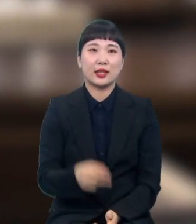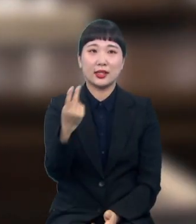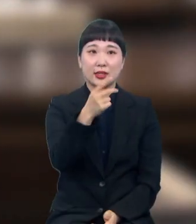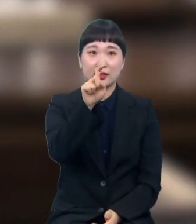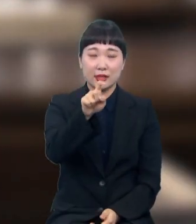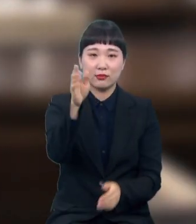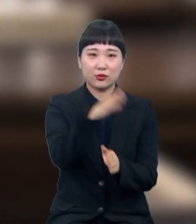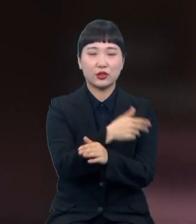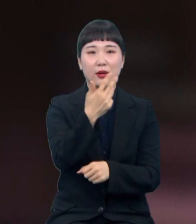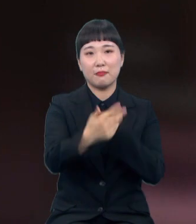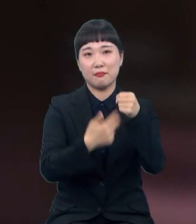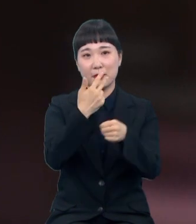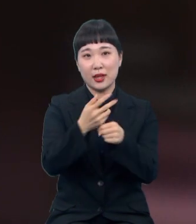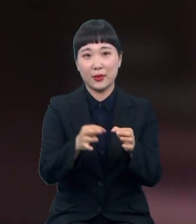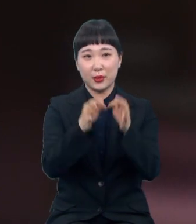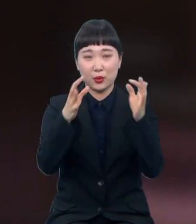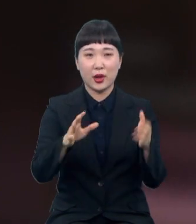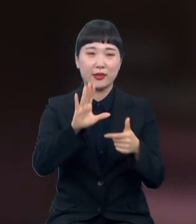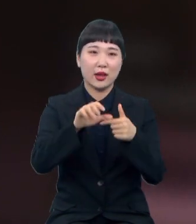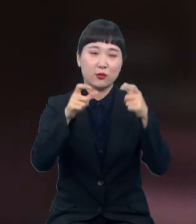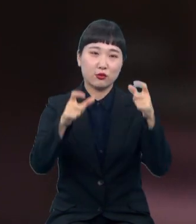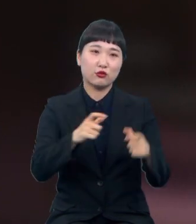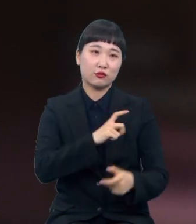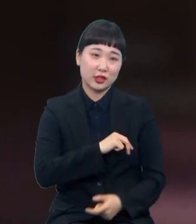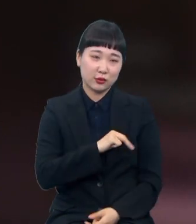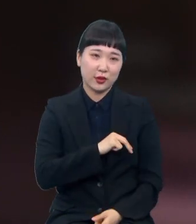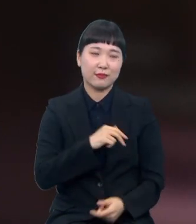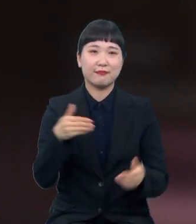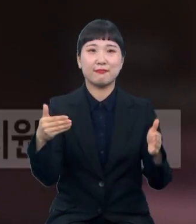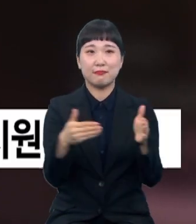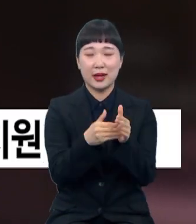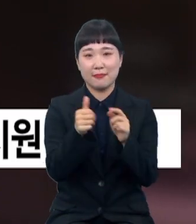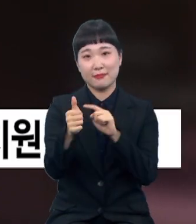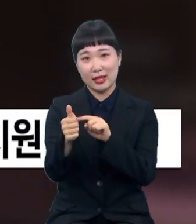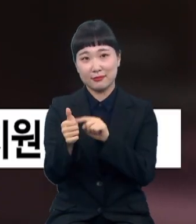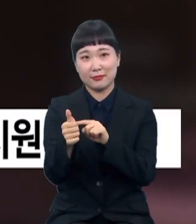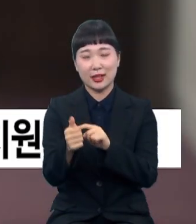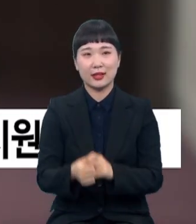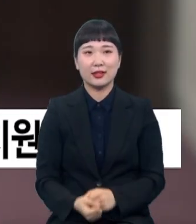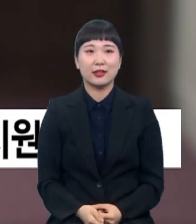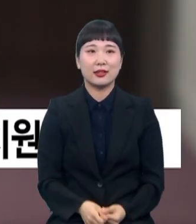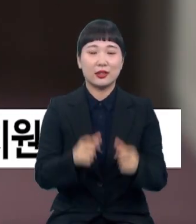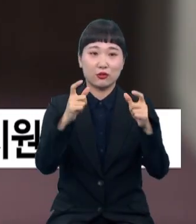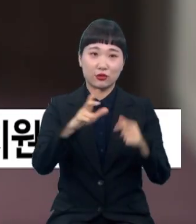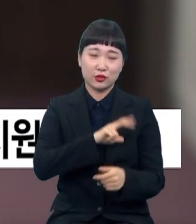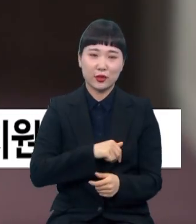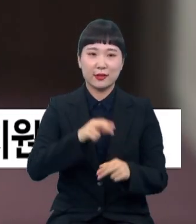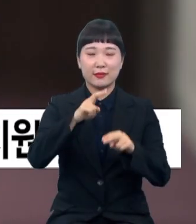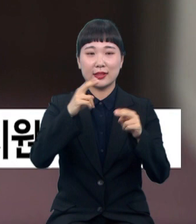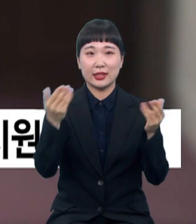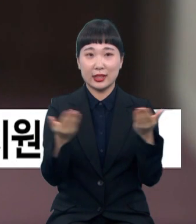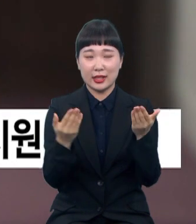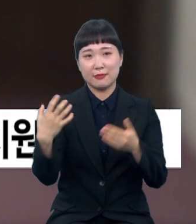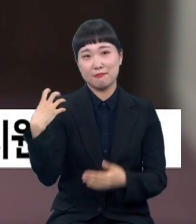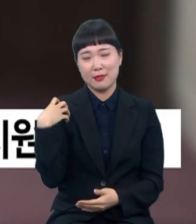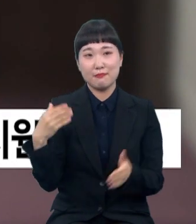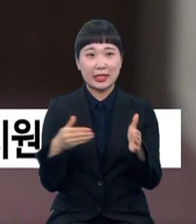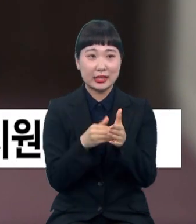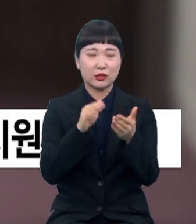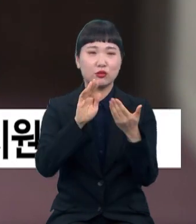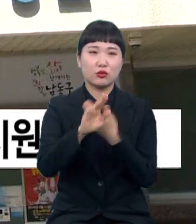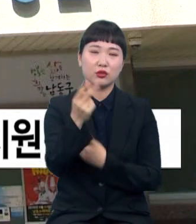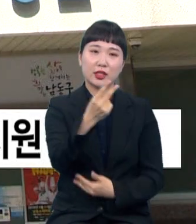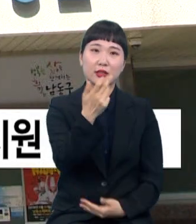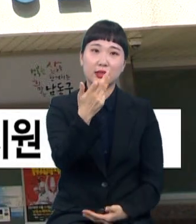2010년부터 8년간 남동구의회 재선 의원을 지낸 A씨. 구의원 임기가 끝나고 얼마 지나지 않은 2018년